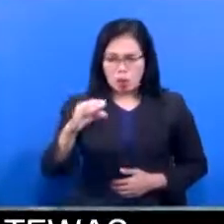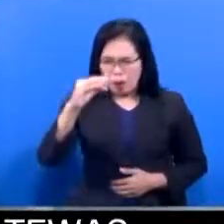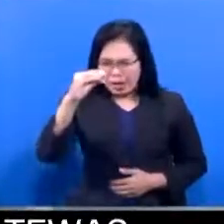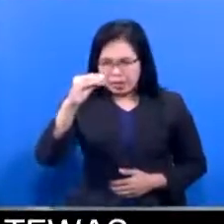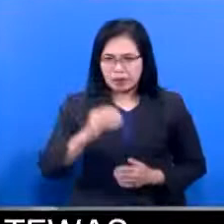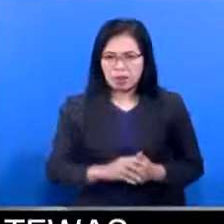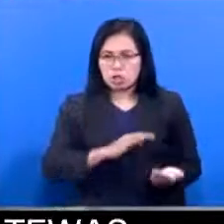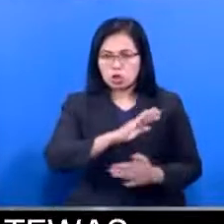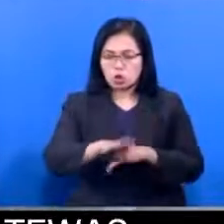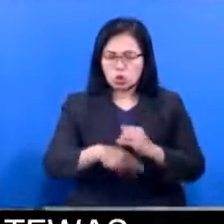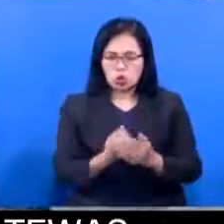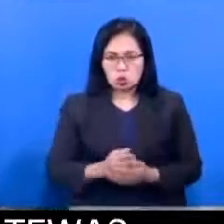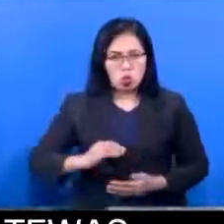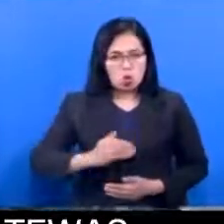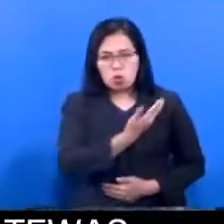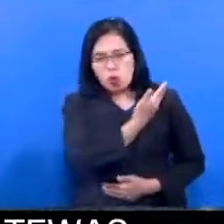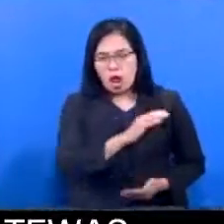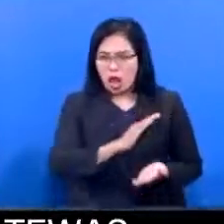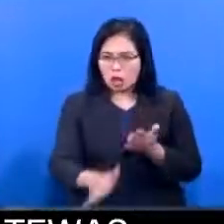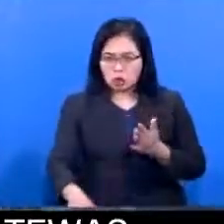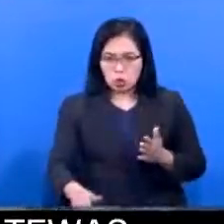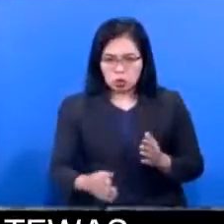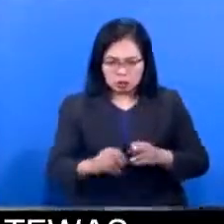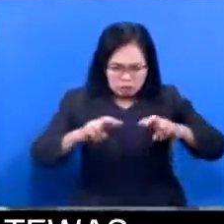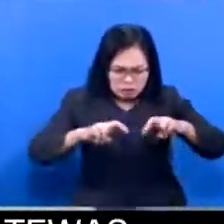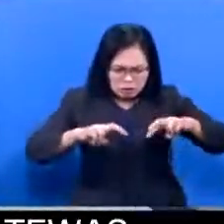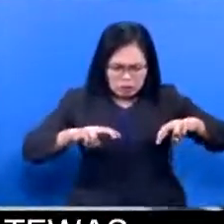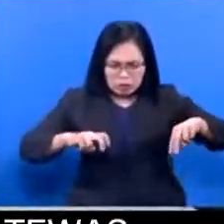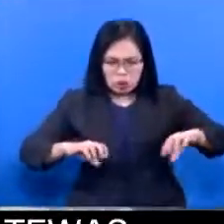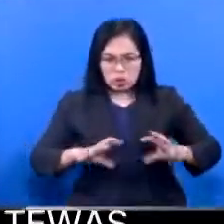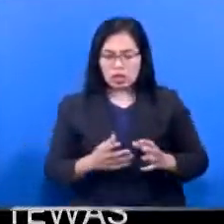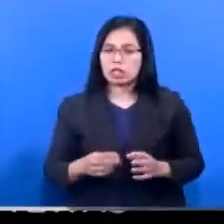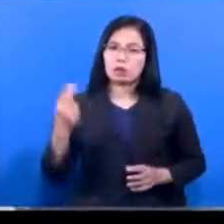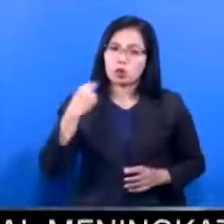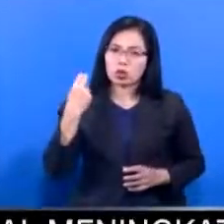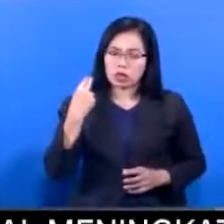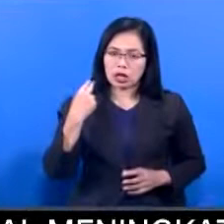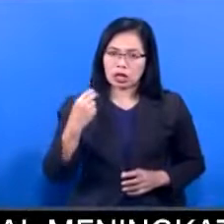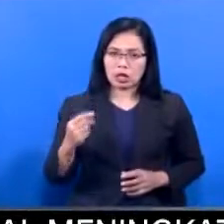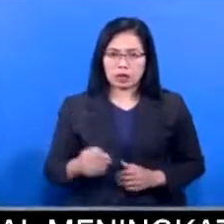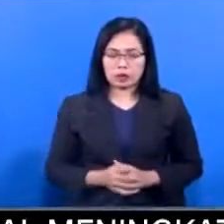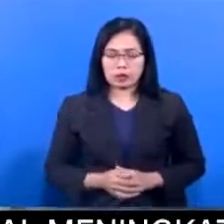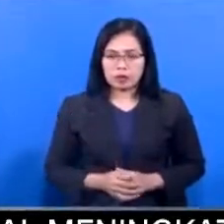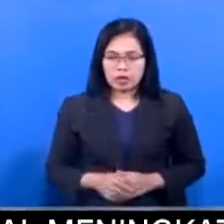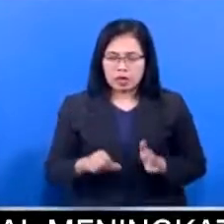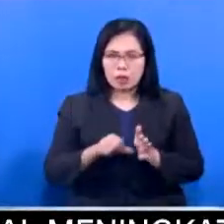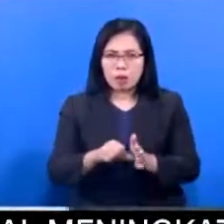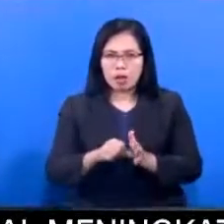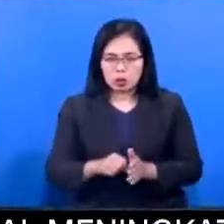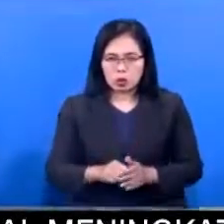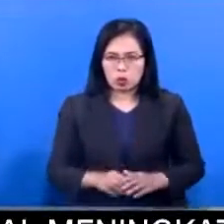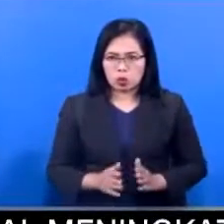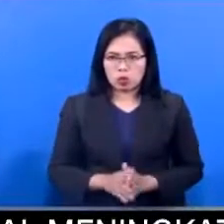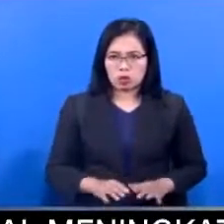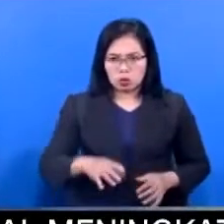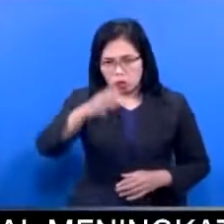korban langsung dilakukan proses identifikasi oleh tim dokter dari RSUD Kabupaten Tangerang yang dibantu tim Dokpol Polda